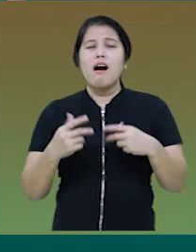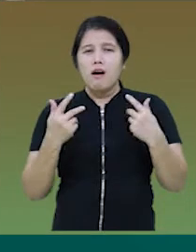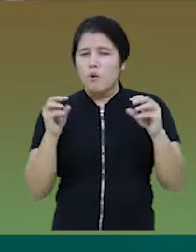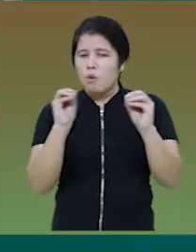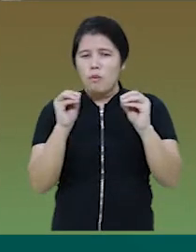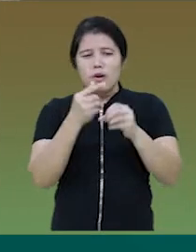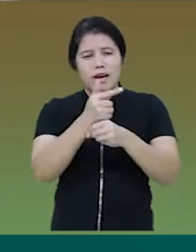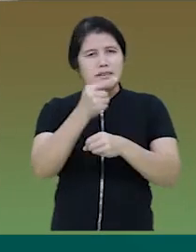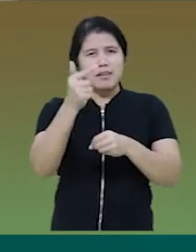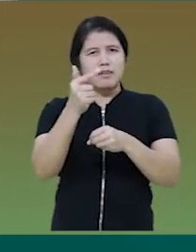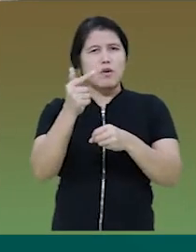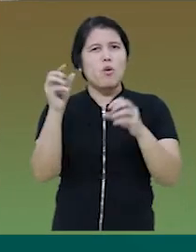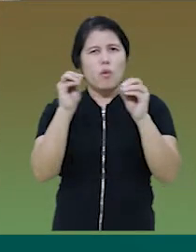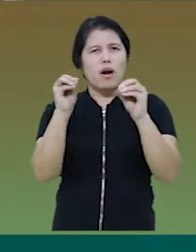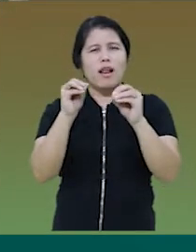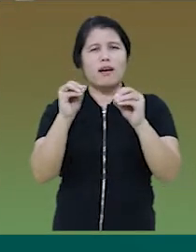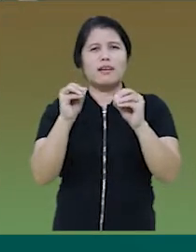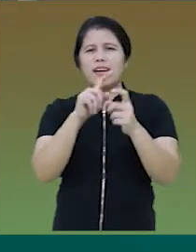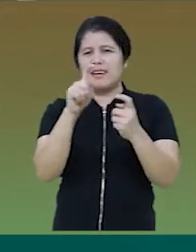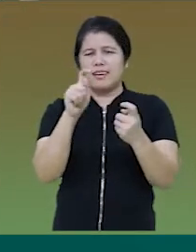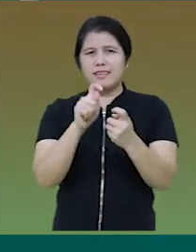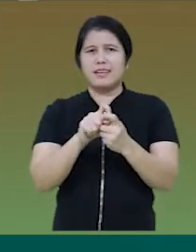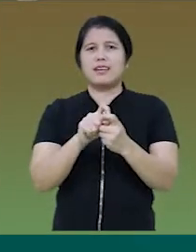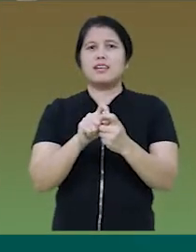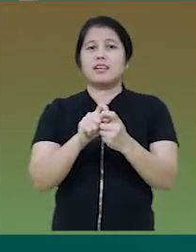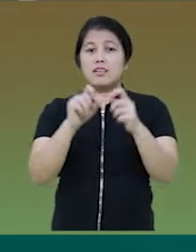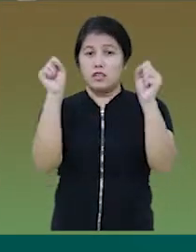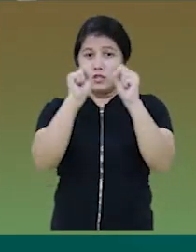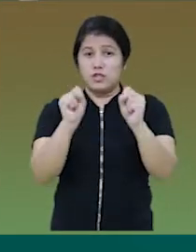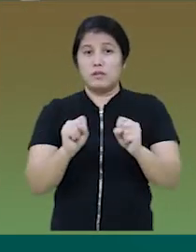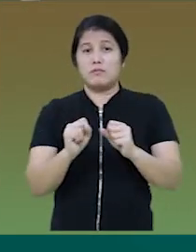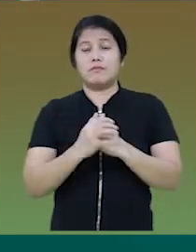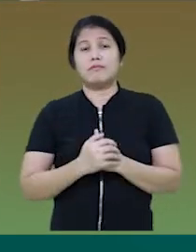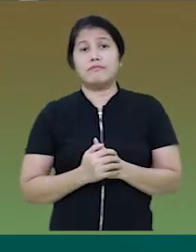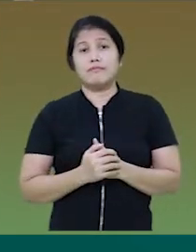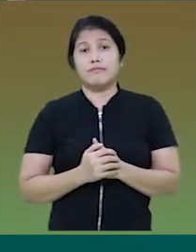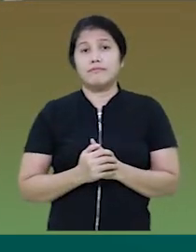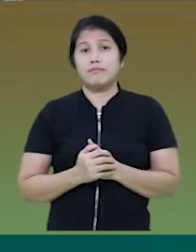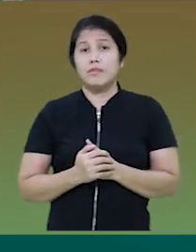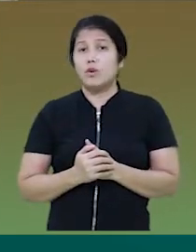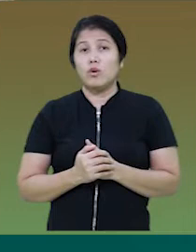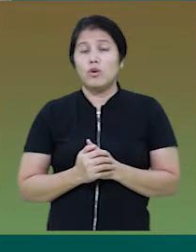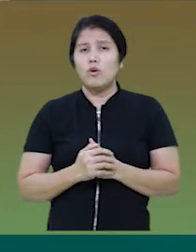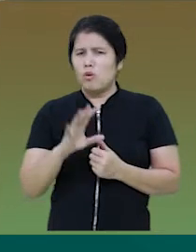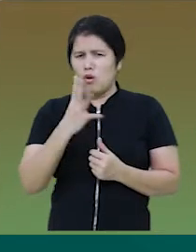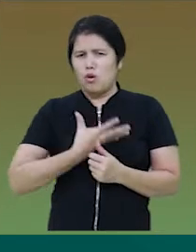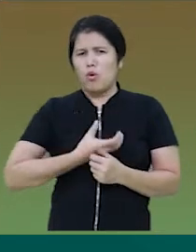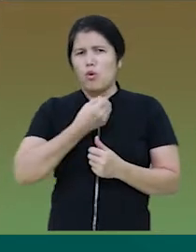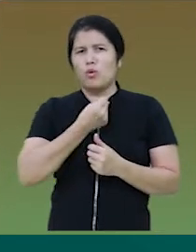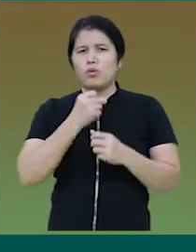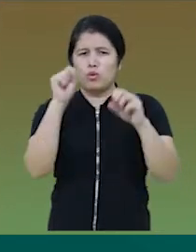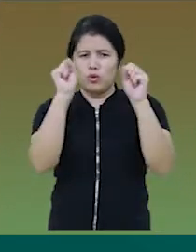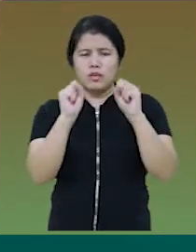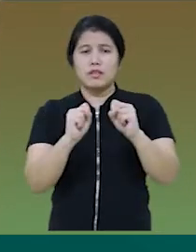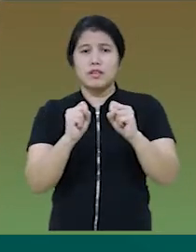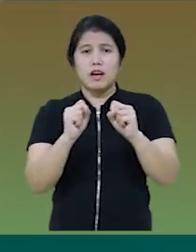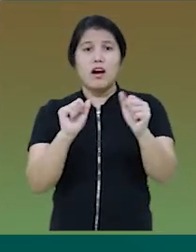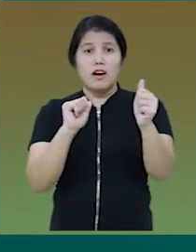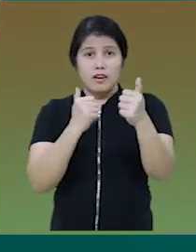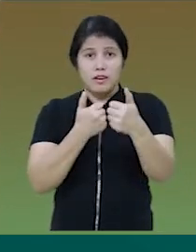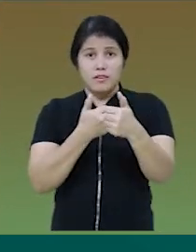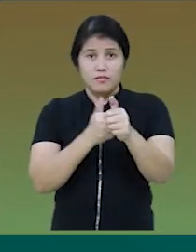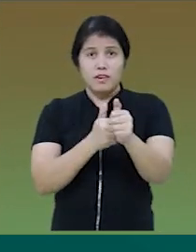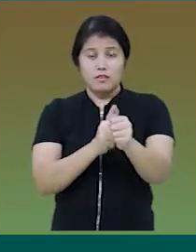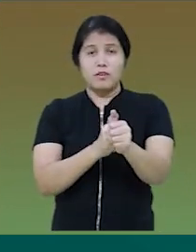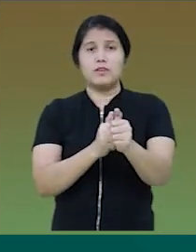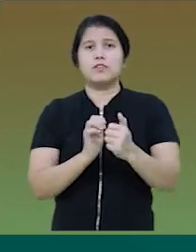Gases do not have definite shape. They follow the shape of their container. Ang gas ay walang sariling hugis.